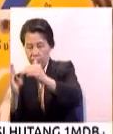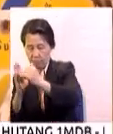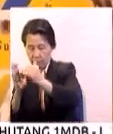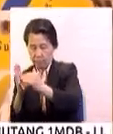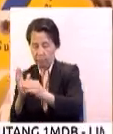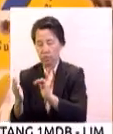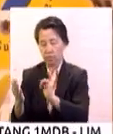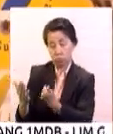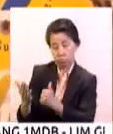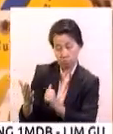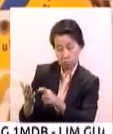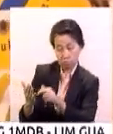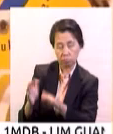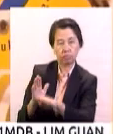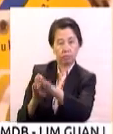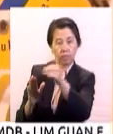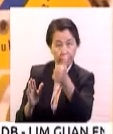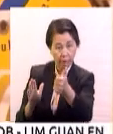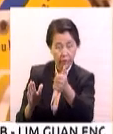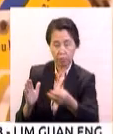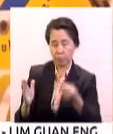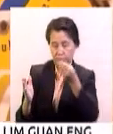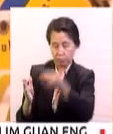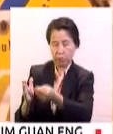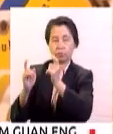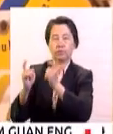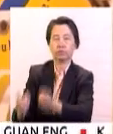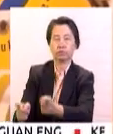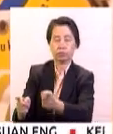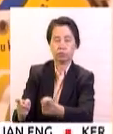menilai prestasi yang terbaik yang dapat kita berikan kepada